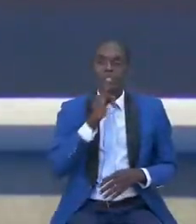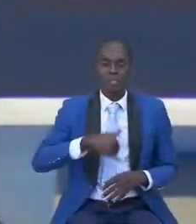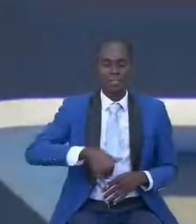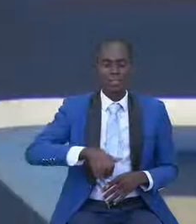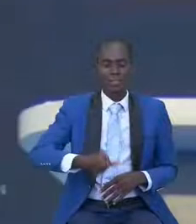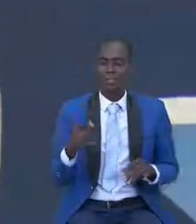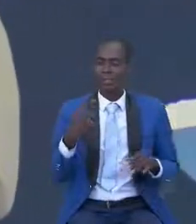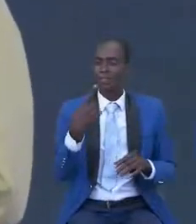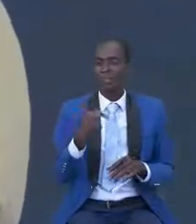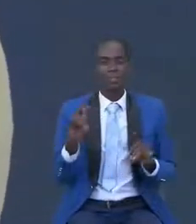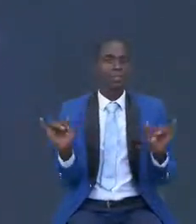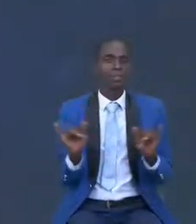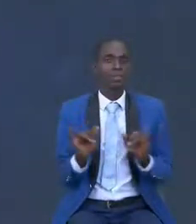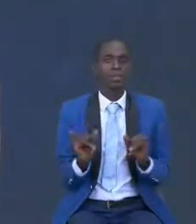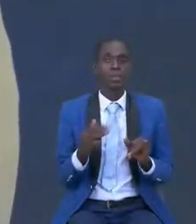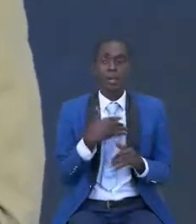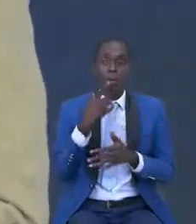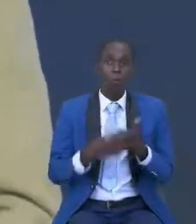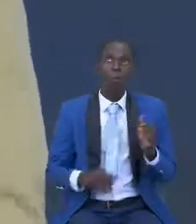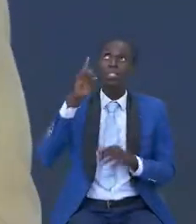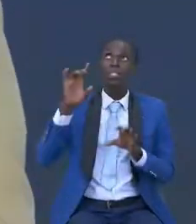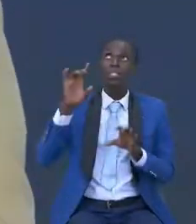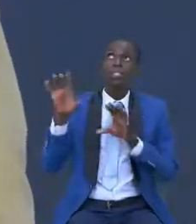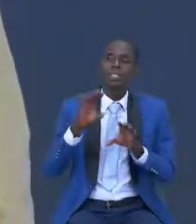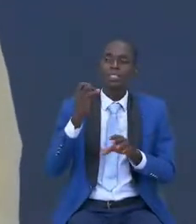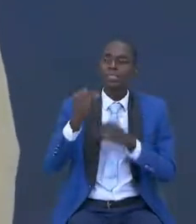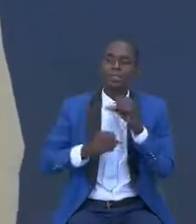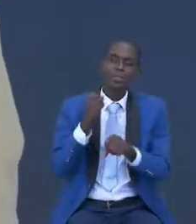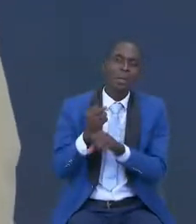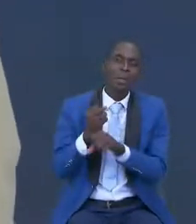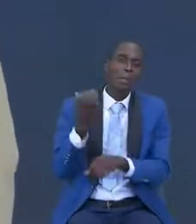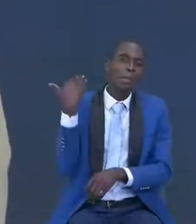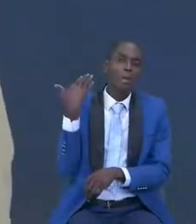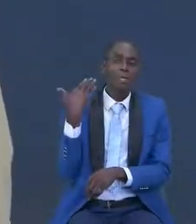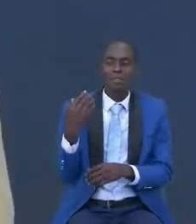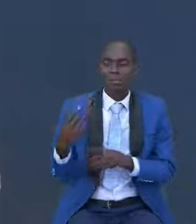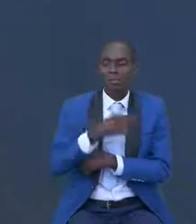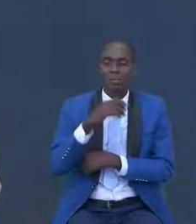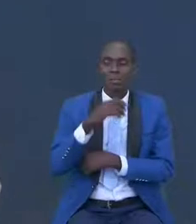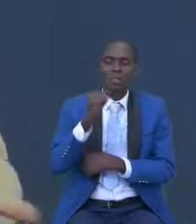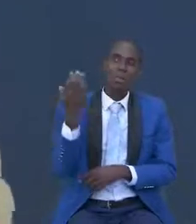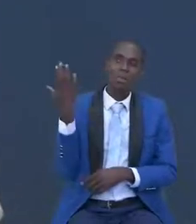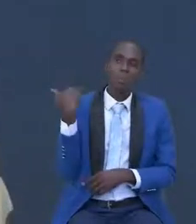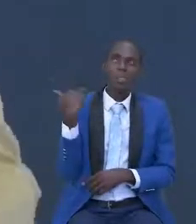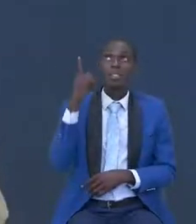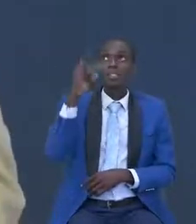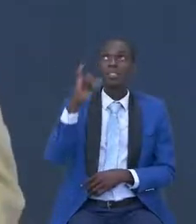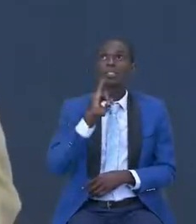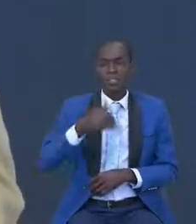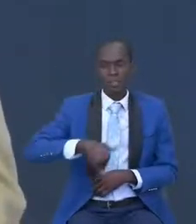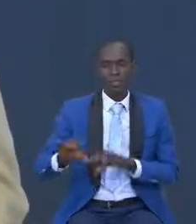Vous savez, Christ est toujours le même. Et ce qu'il a fait, il y a de cela des